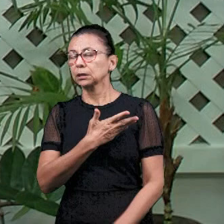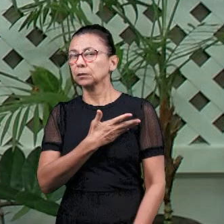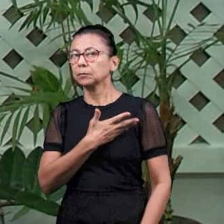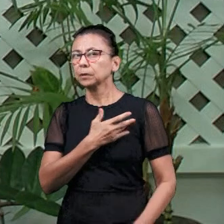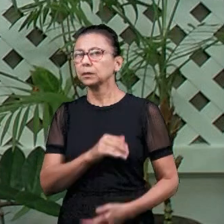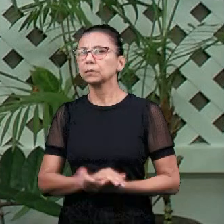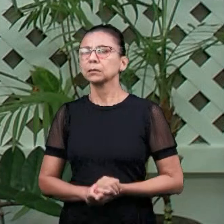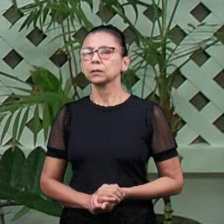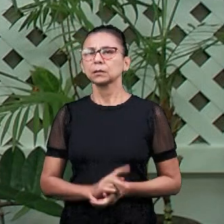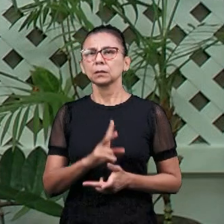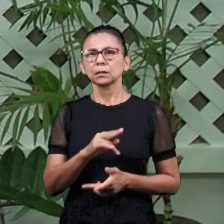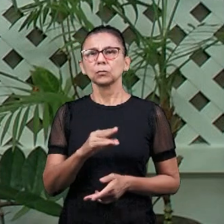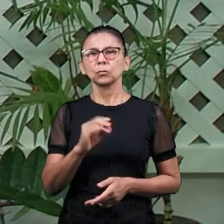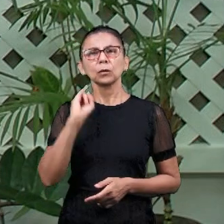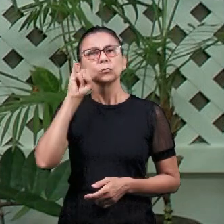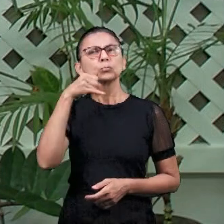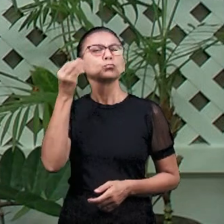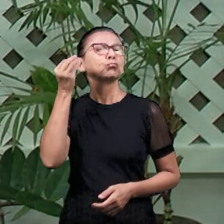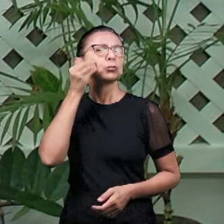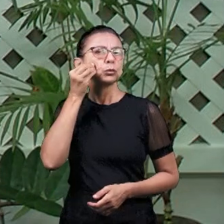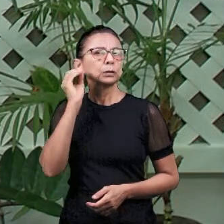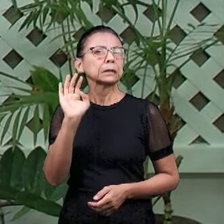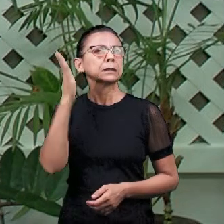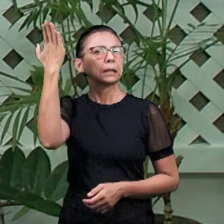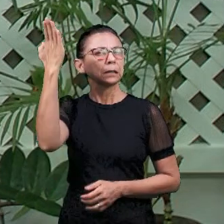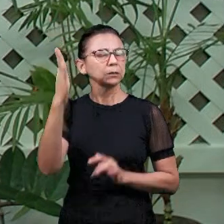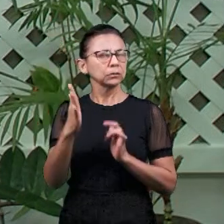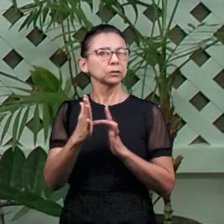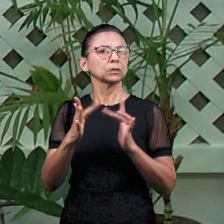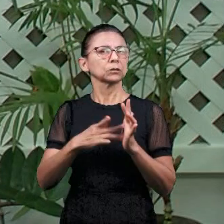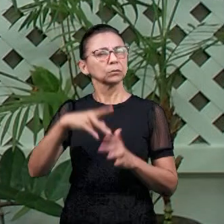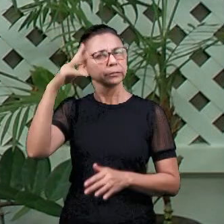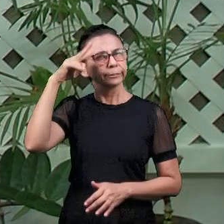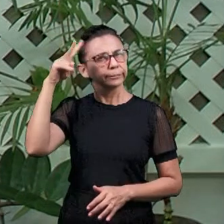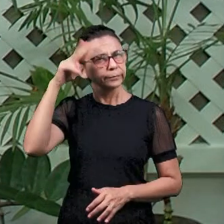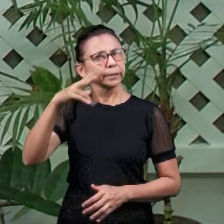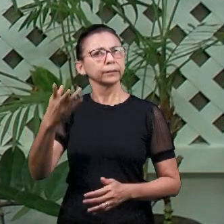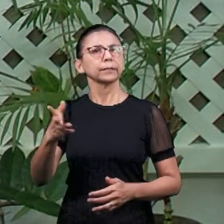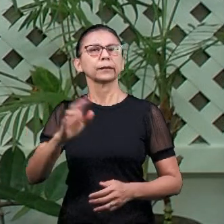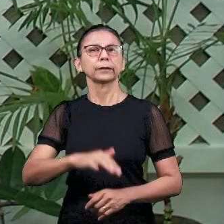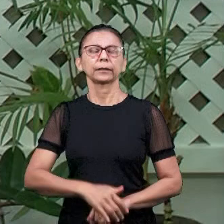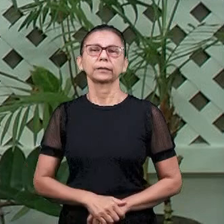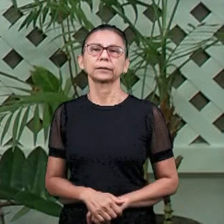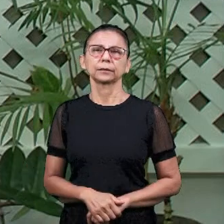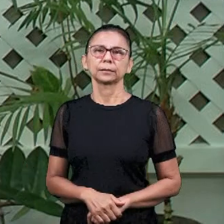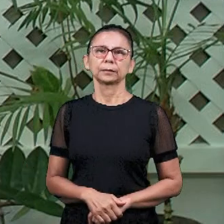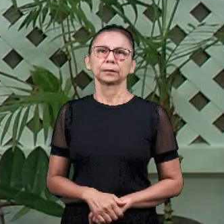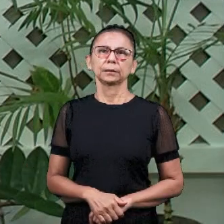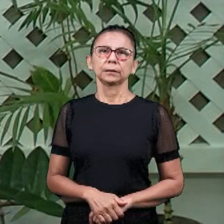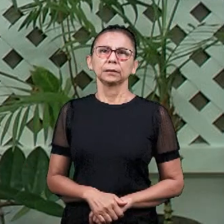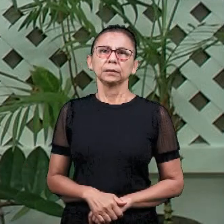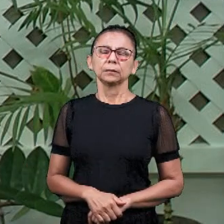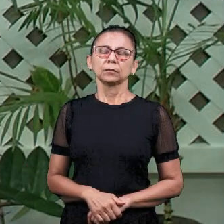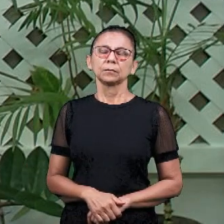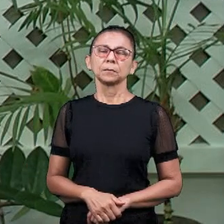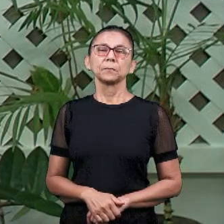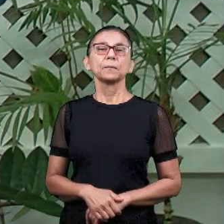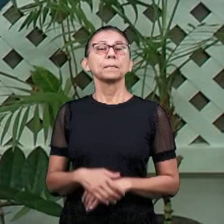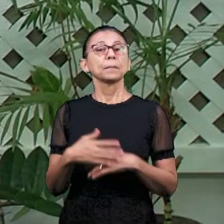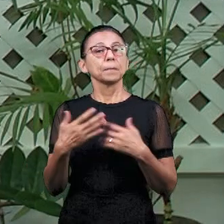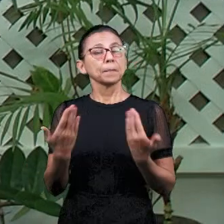Comme Judas, il était. Comme d'autres, il était le chérubin ou un qui était devant Dieu, était maître de la